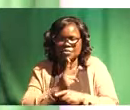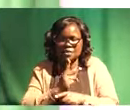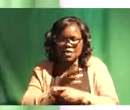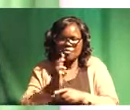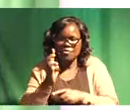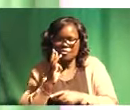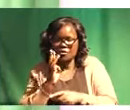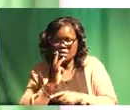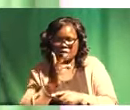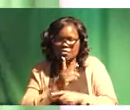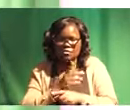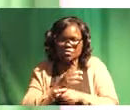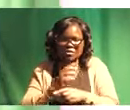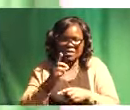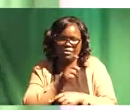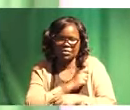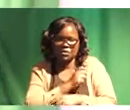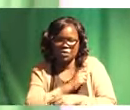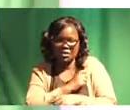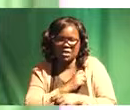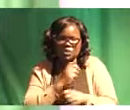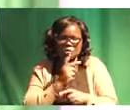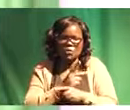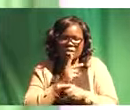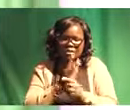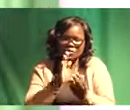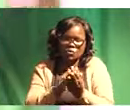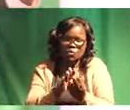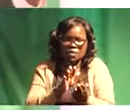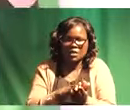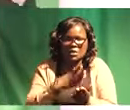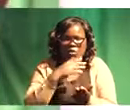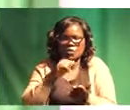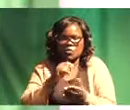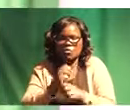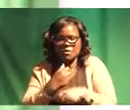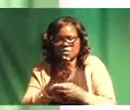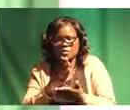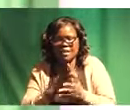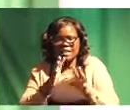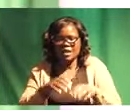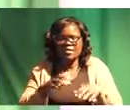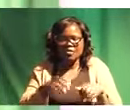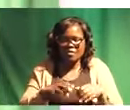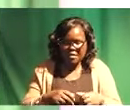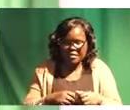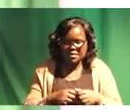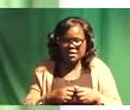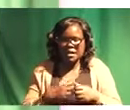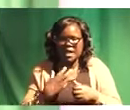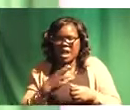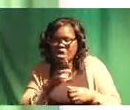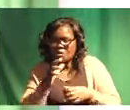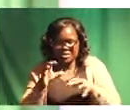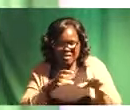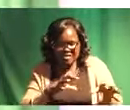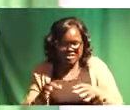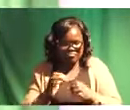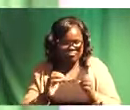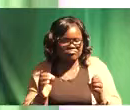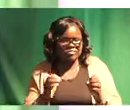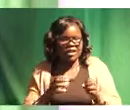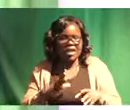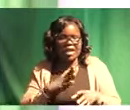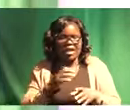maji, tuweke vyoo, tuweke storage, ili tuhakikisha kwamba wakulima wetu hawahangaiki. na